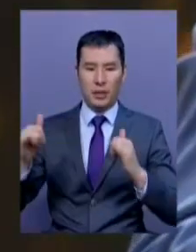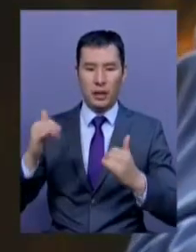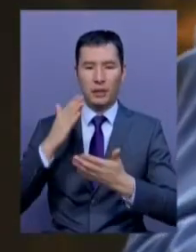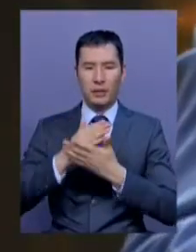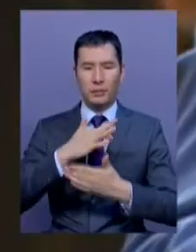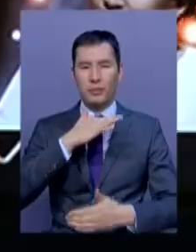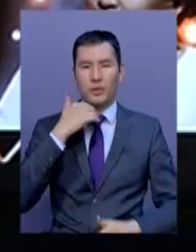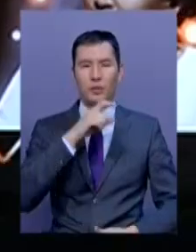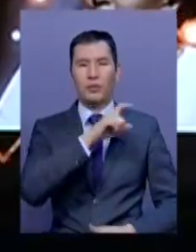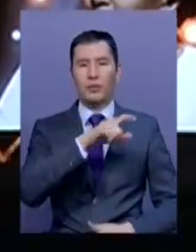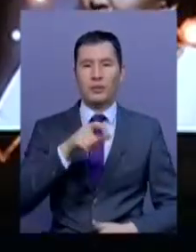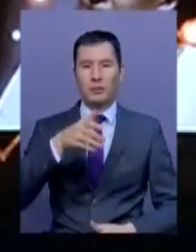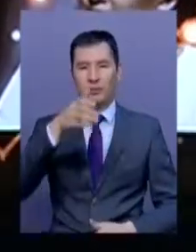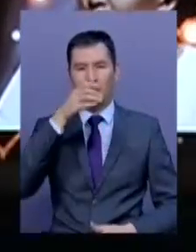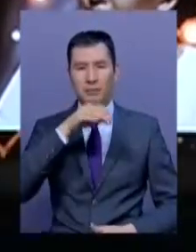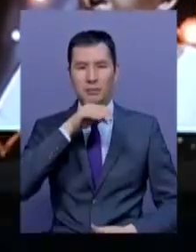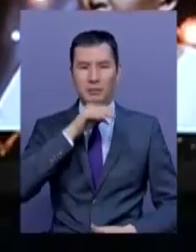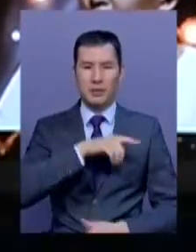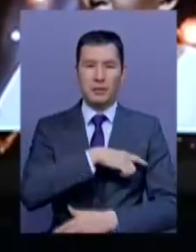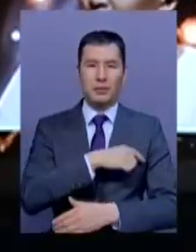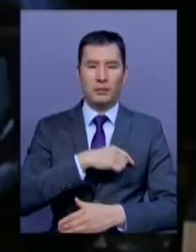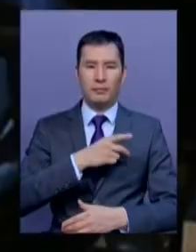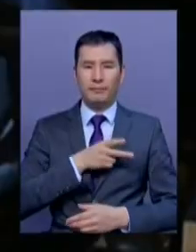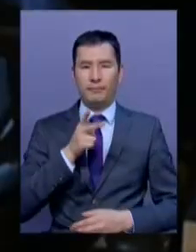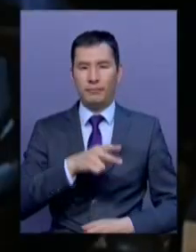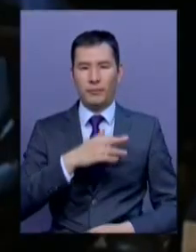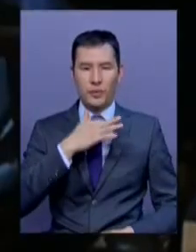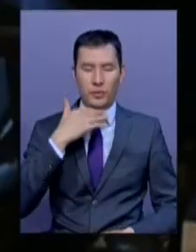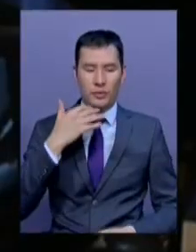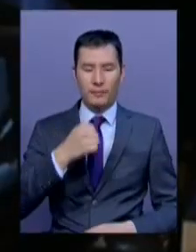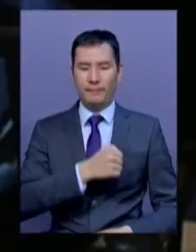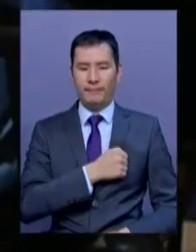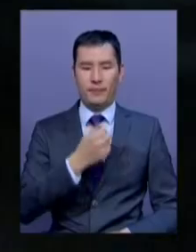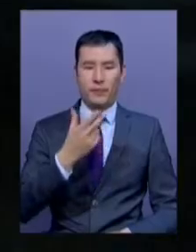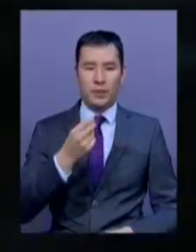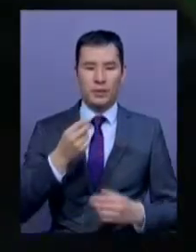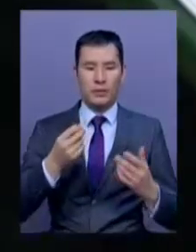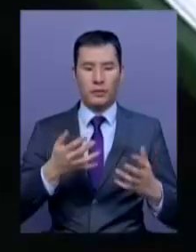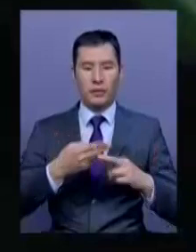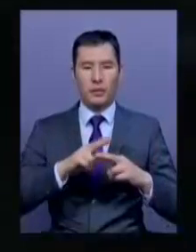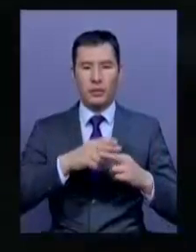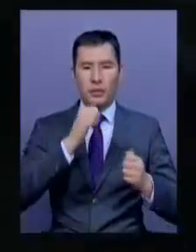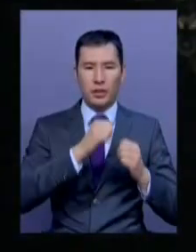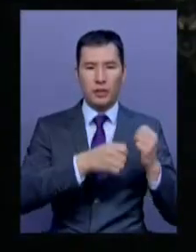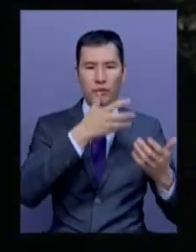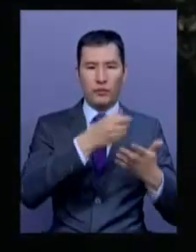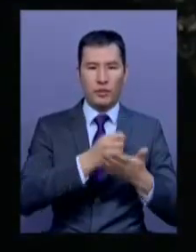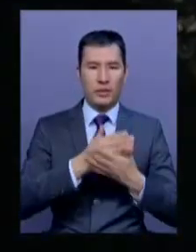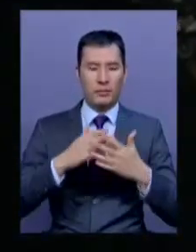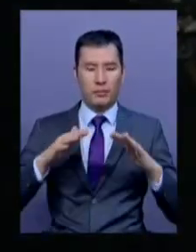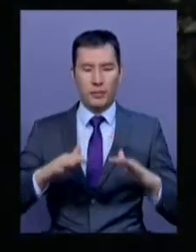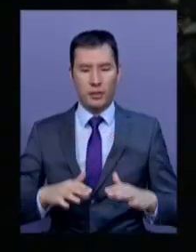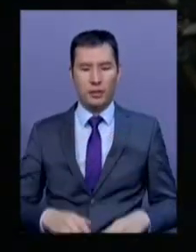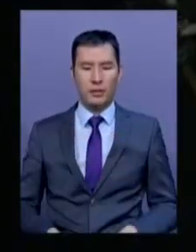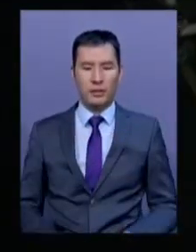жасырын емес. Жаңа маусымда жарық көретін бағдарламаға дүниеден озған әр салада өзіндік орны бар. Еңбегін ел ұмытпайтын ұлы